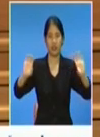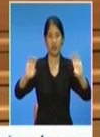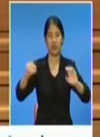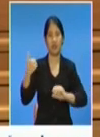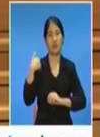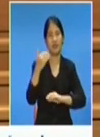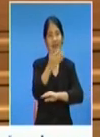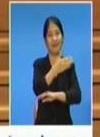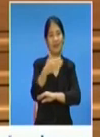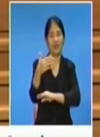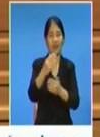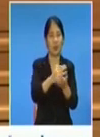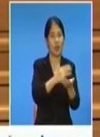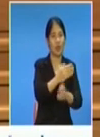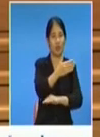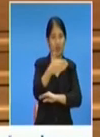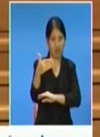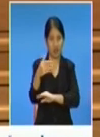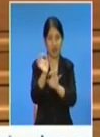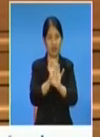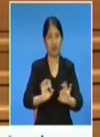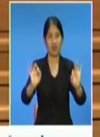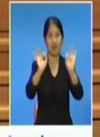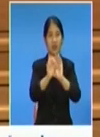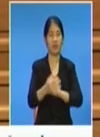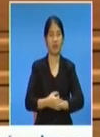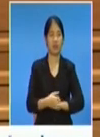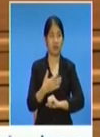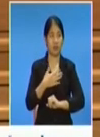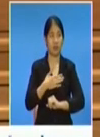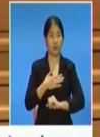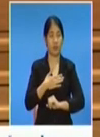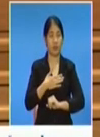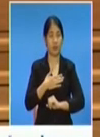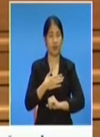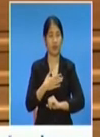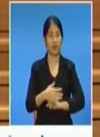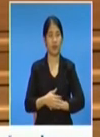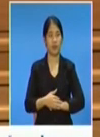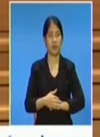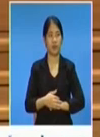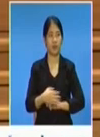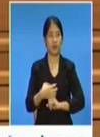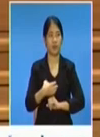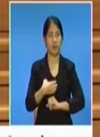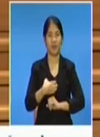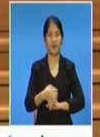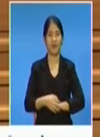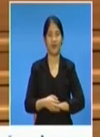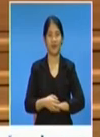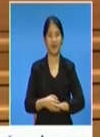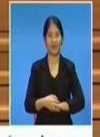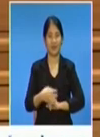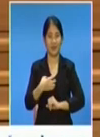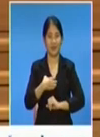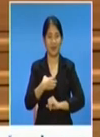พื่อชาติแล้ววาระแห่งชาติแล้วนะครับผมขออนุญาตที่จะน้อมนำพระรา